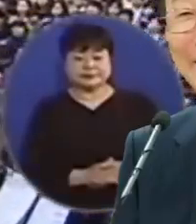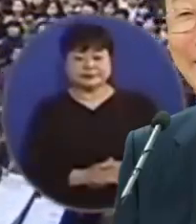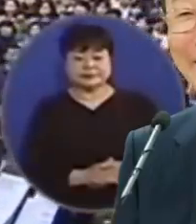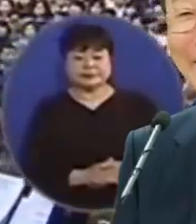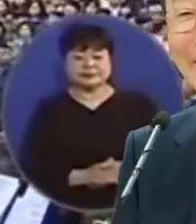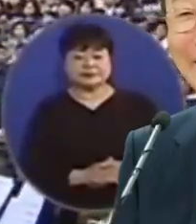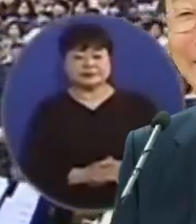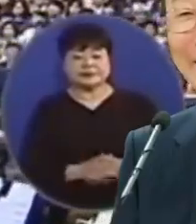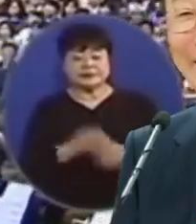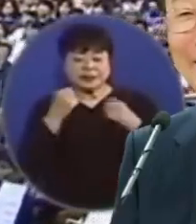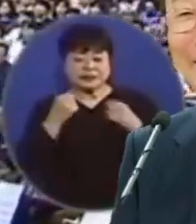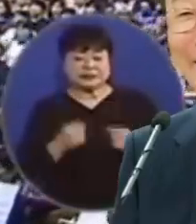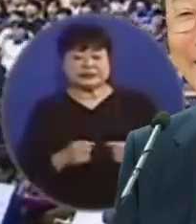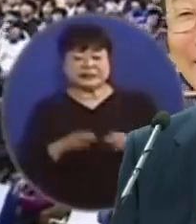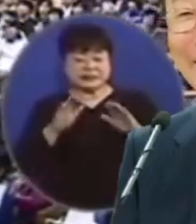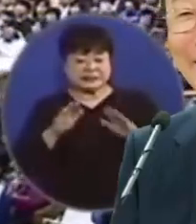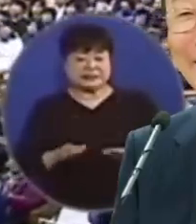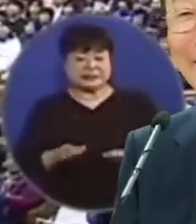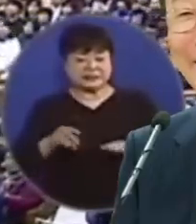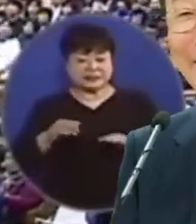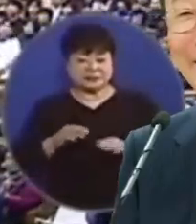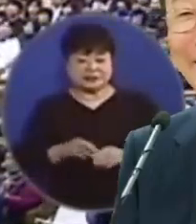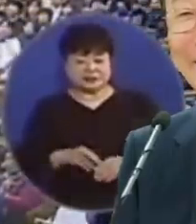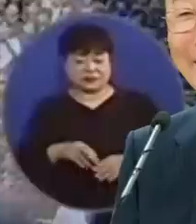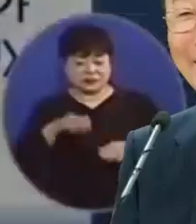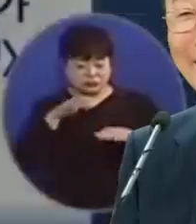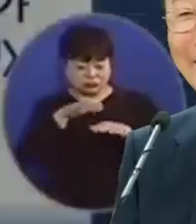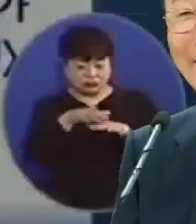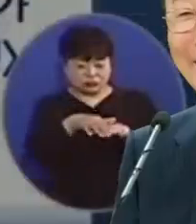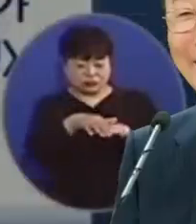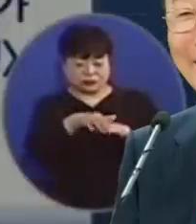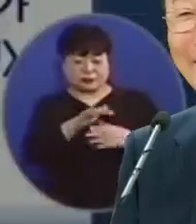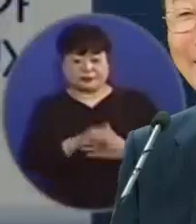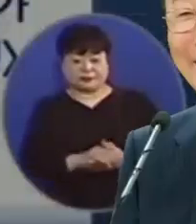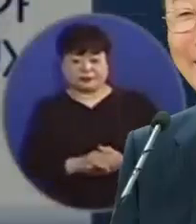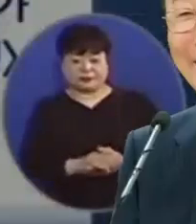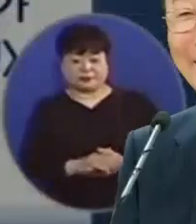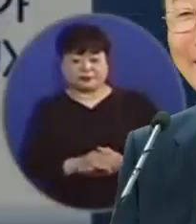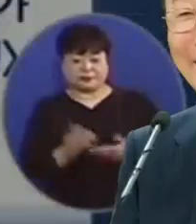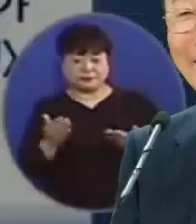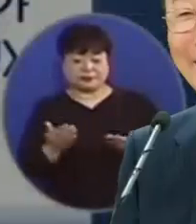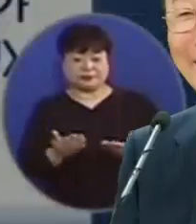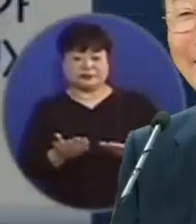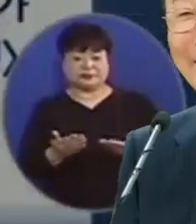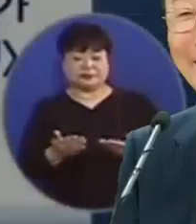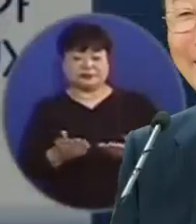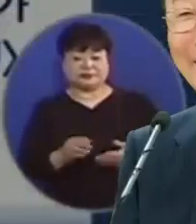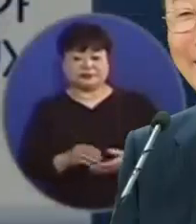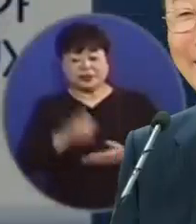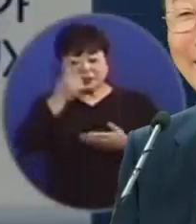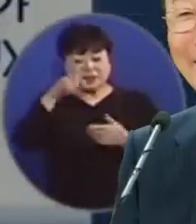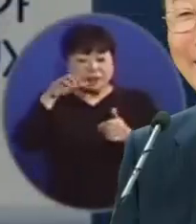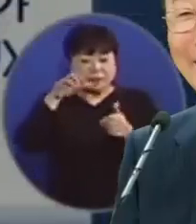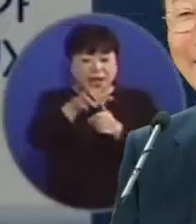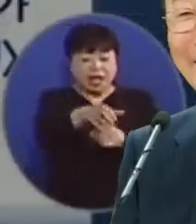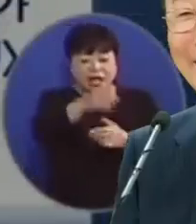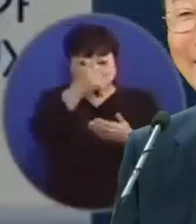실존주의 철학자인 키엘케코어는 인생에 대해 이렇게 말했습니다. 인생이란 사형언도를 받은 죄수가